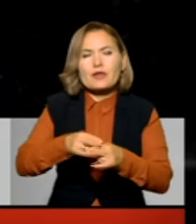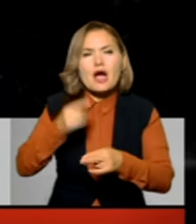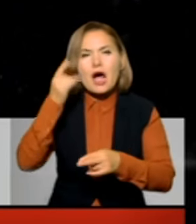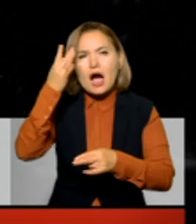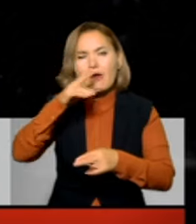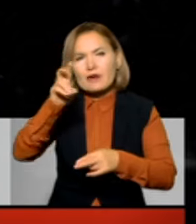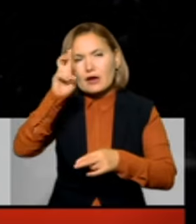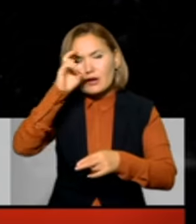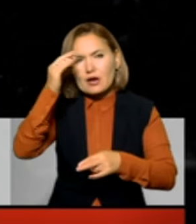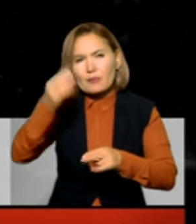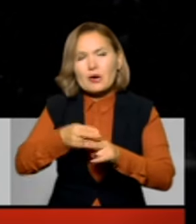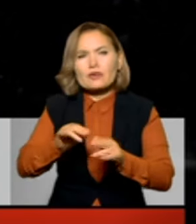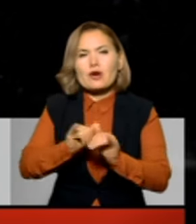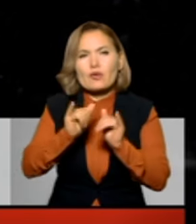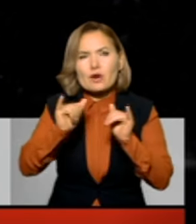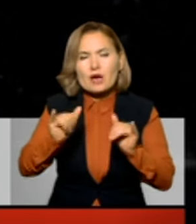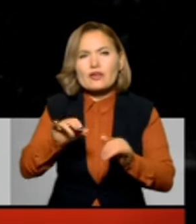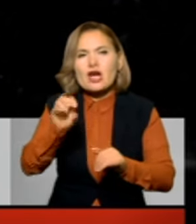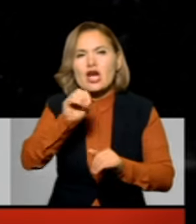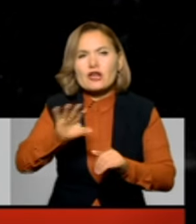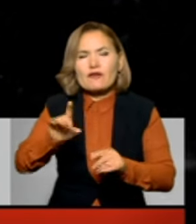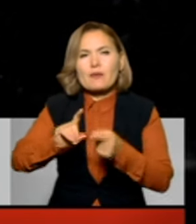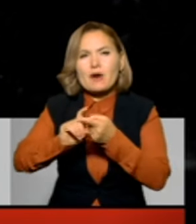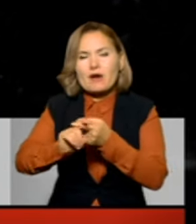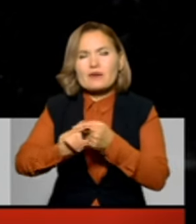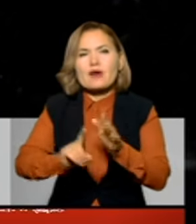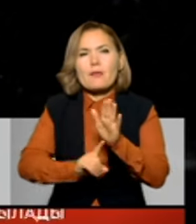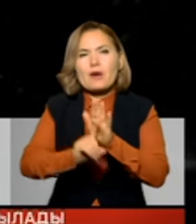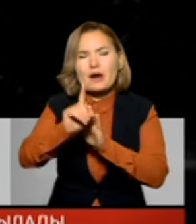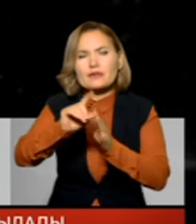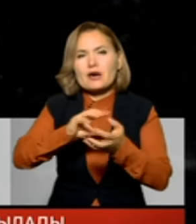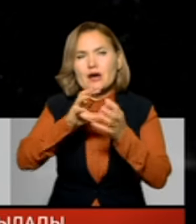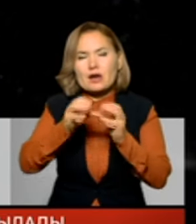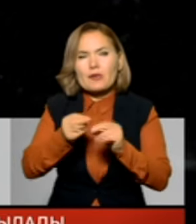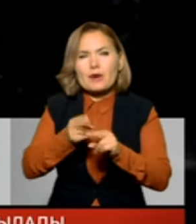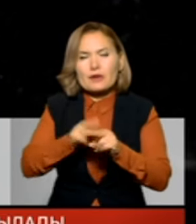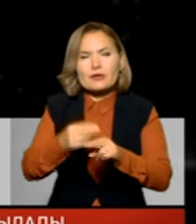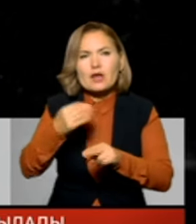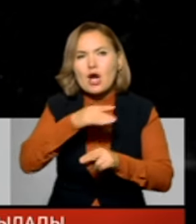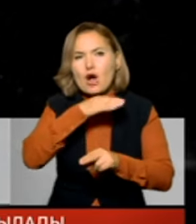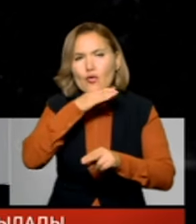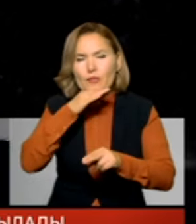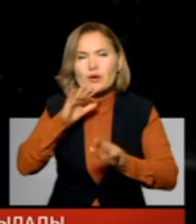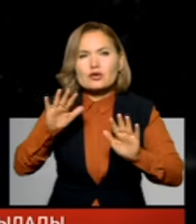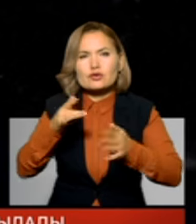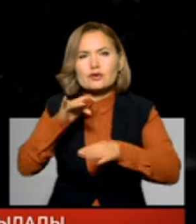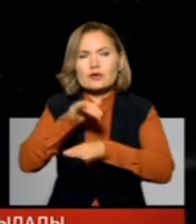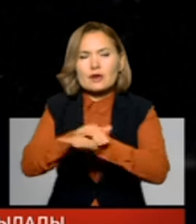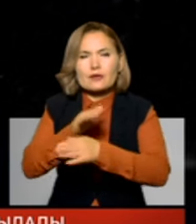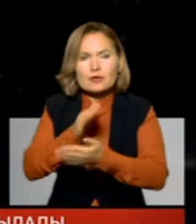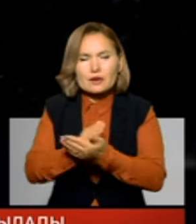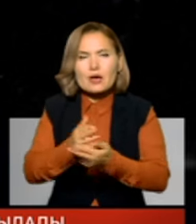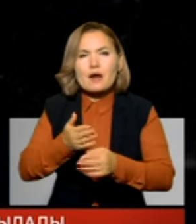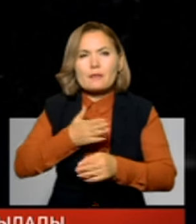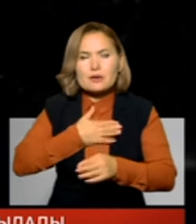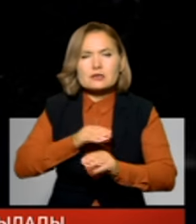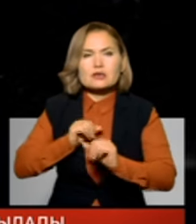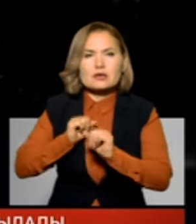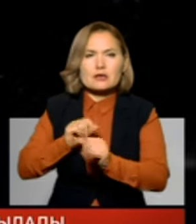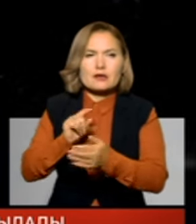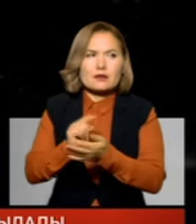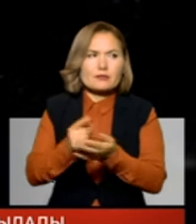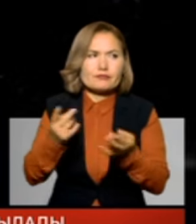Африка елдерінде өршіген індет Еуропаға да жетті. Оның жаңа штамы жөнінде көп білеміз, бірақ білмейтінімізде аз емес